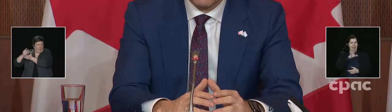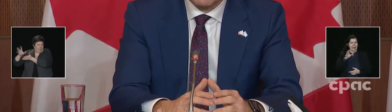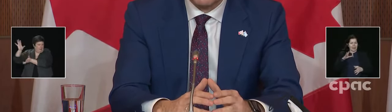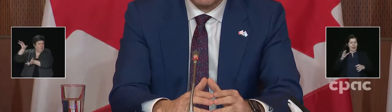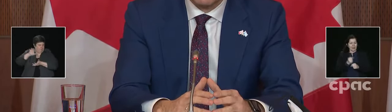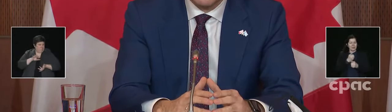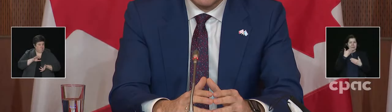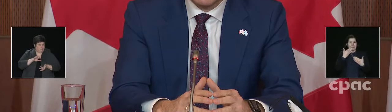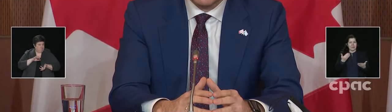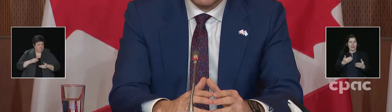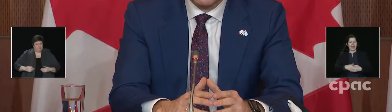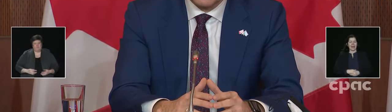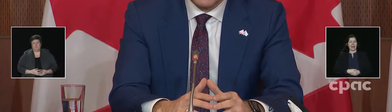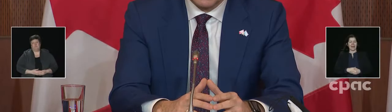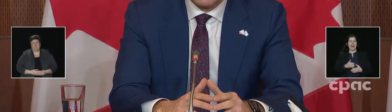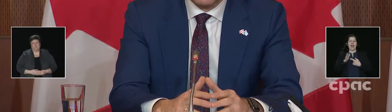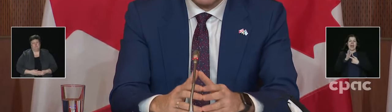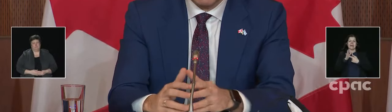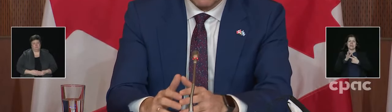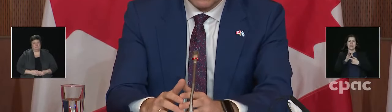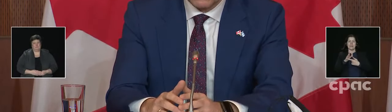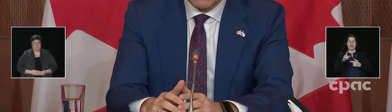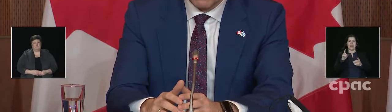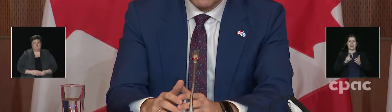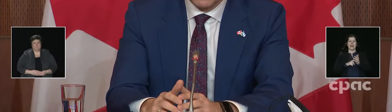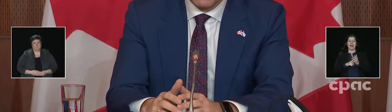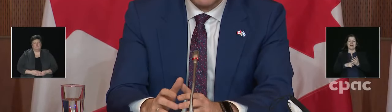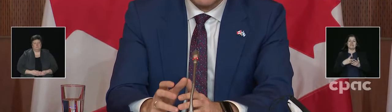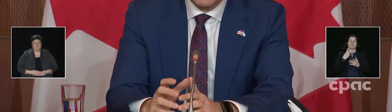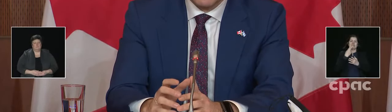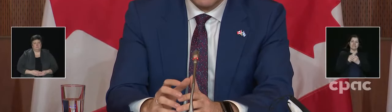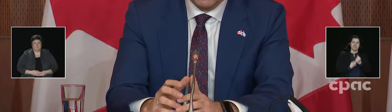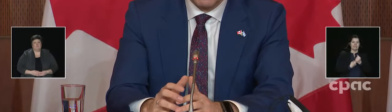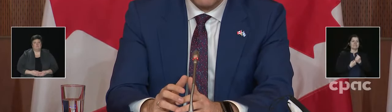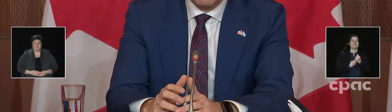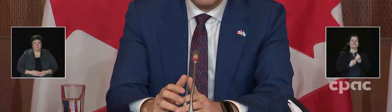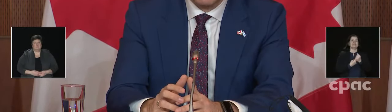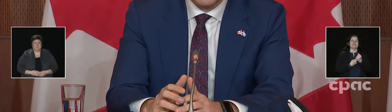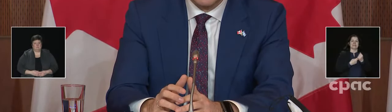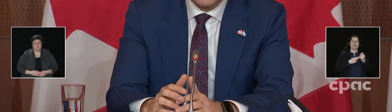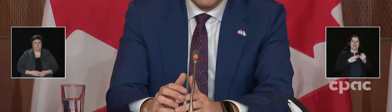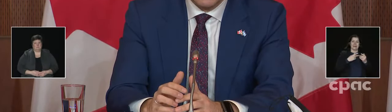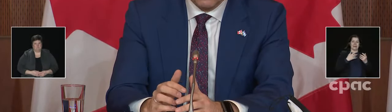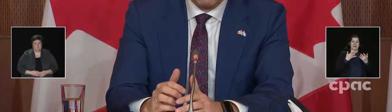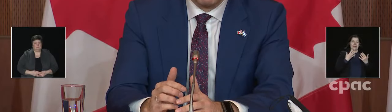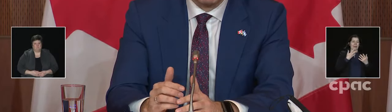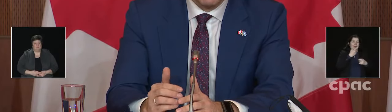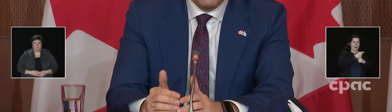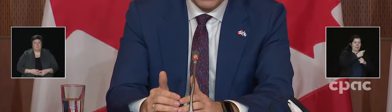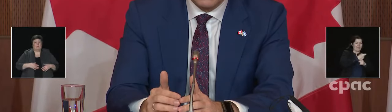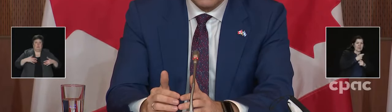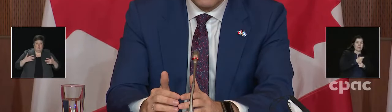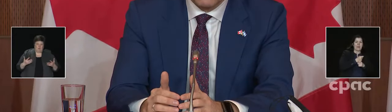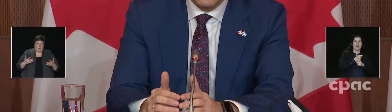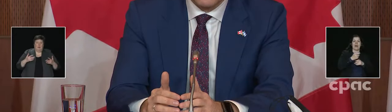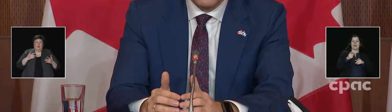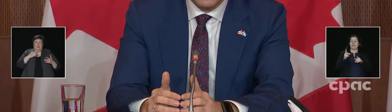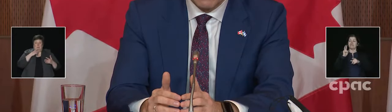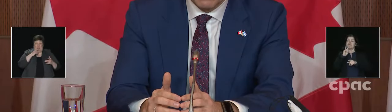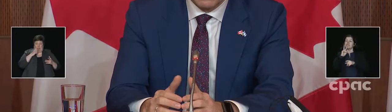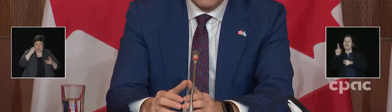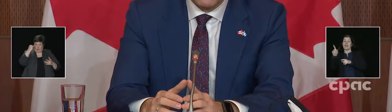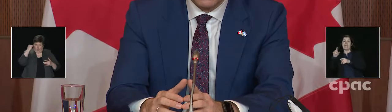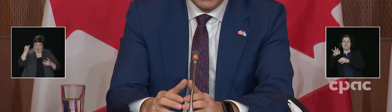les approbations de Santé Canada et les processus d'approvisionnement, c'est que les compagnies pharmaceutiques ont beaucoup confiance dans le